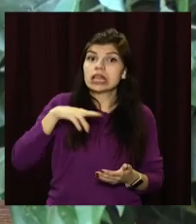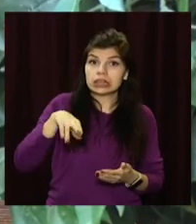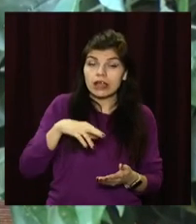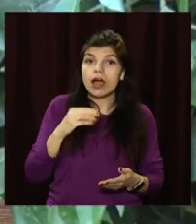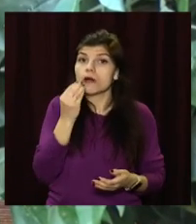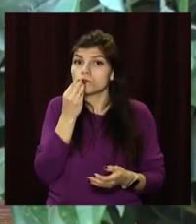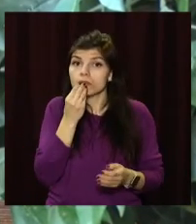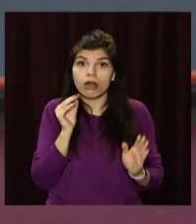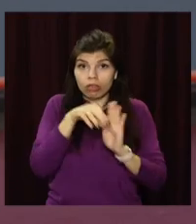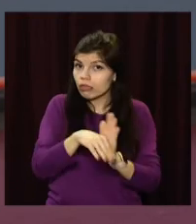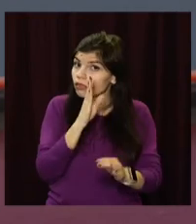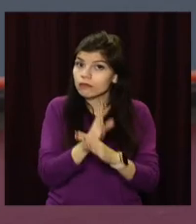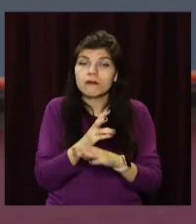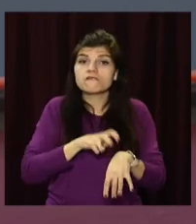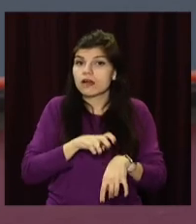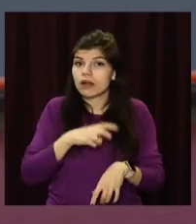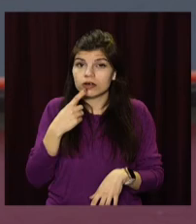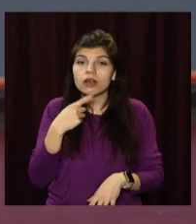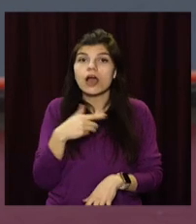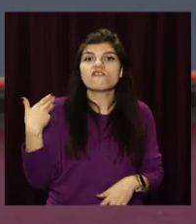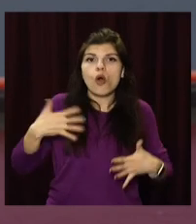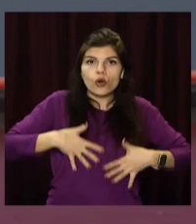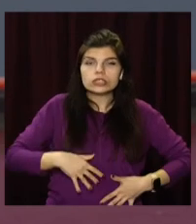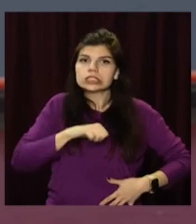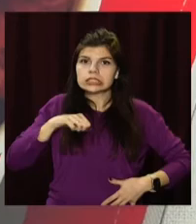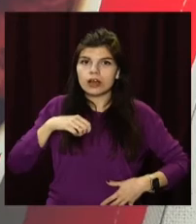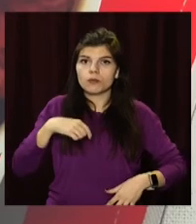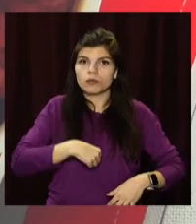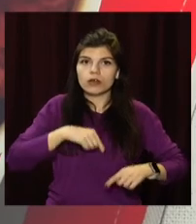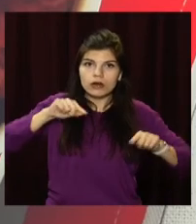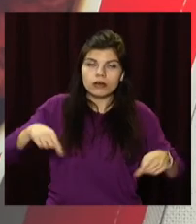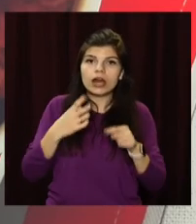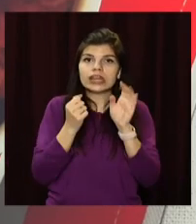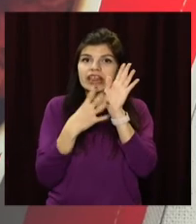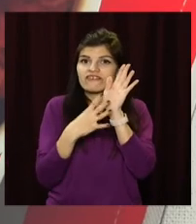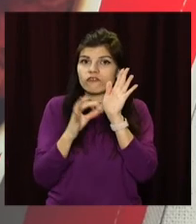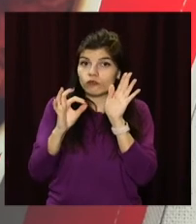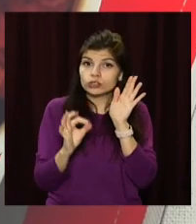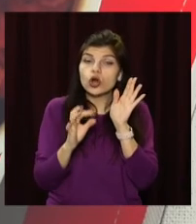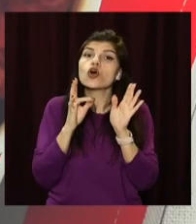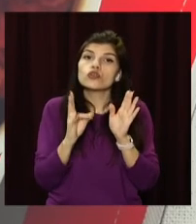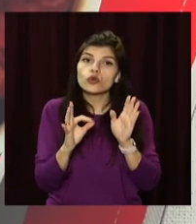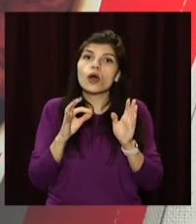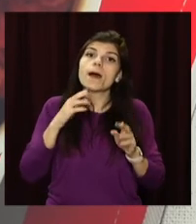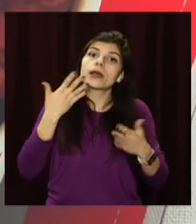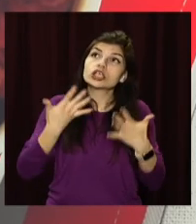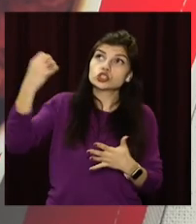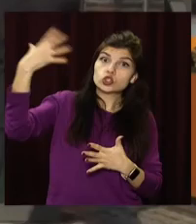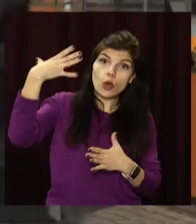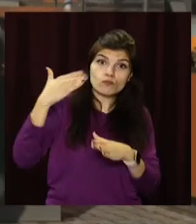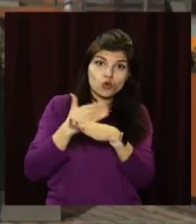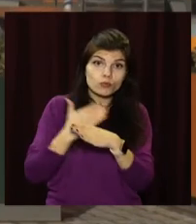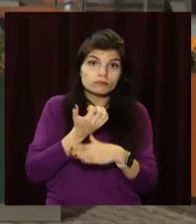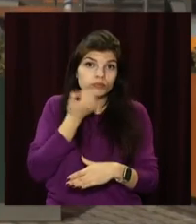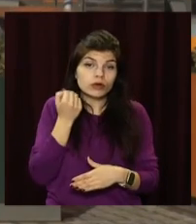допомогою харчування не вийде, кажуть лікарі. Його наш організм самостійно утворює на 90%, проте лише під сонячними променями.